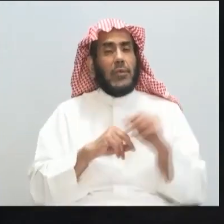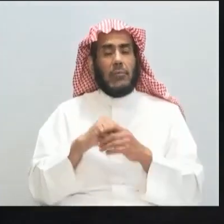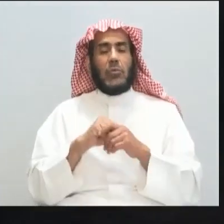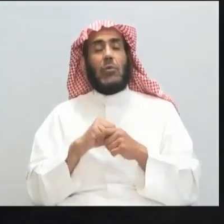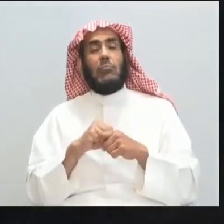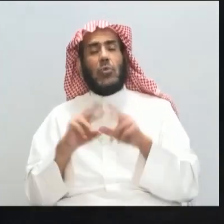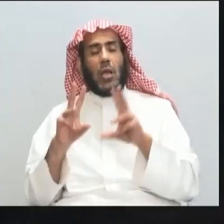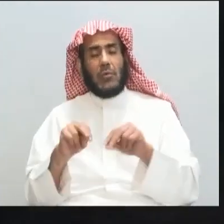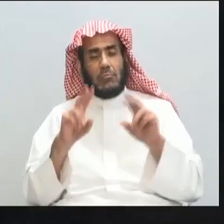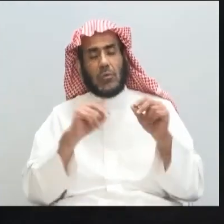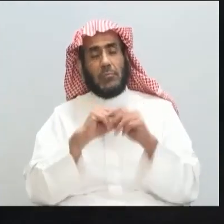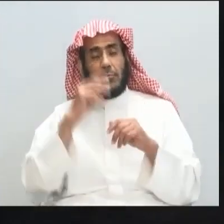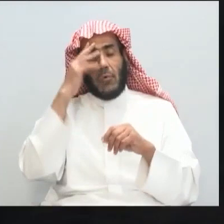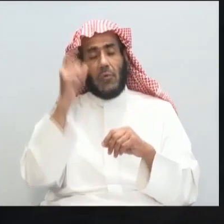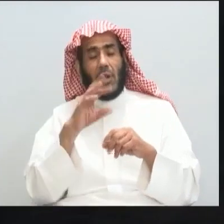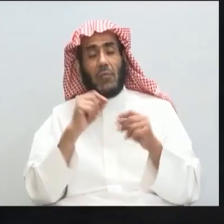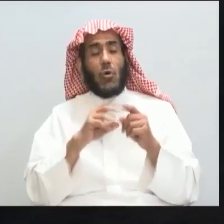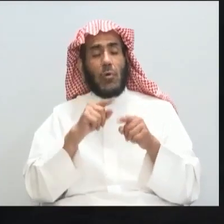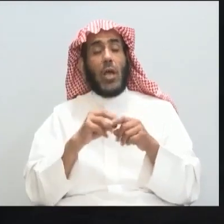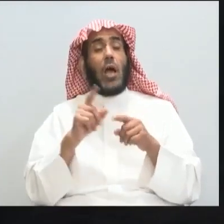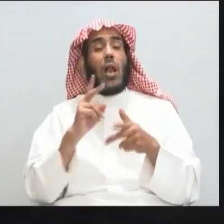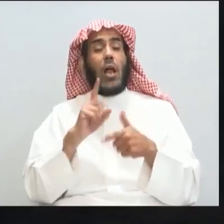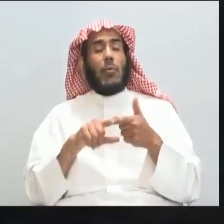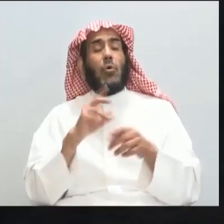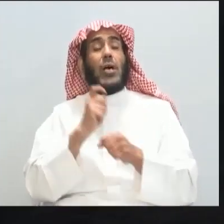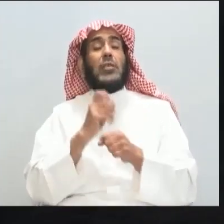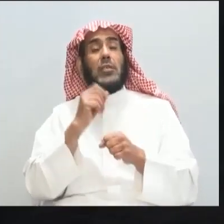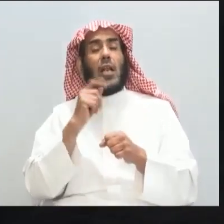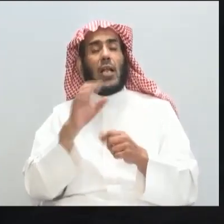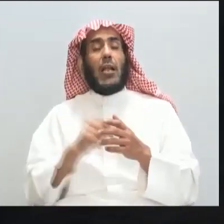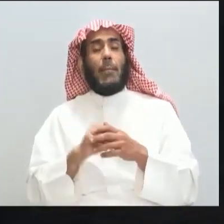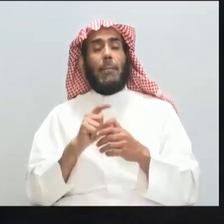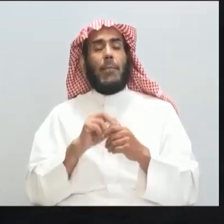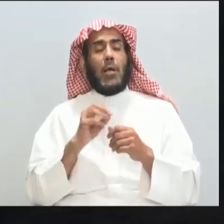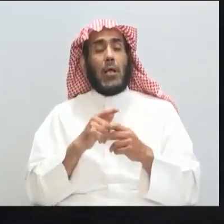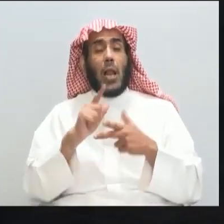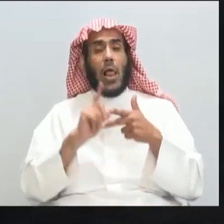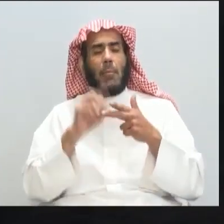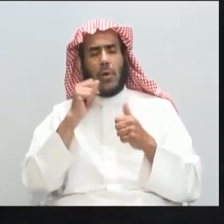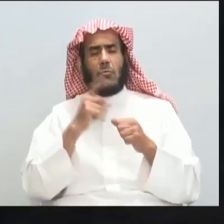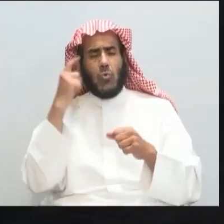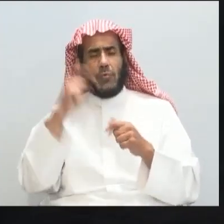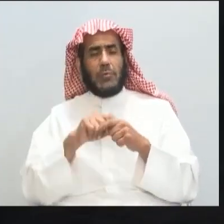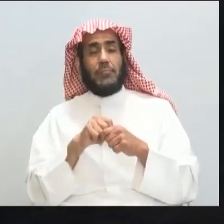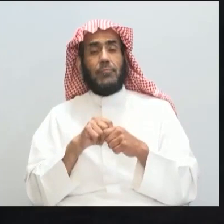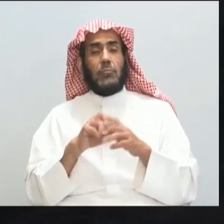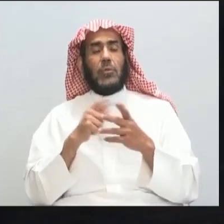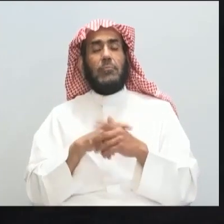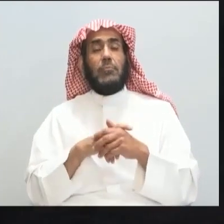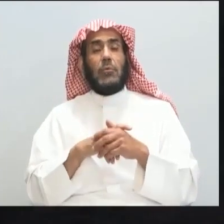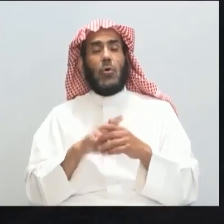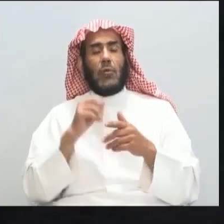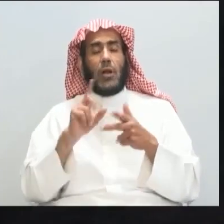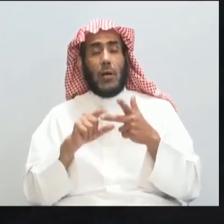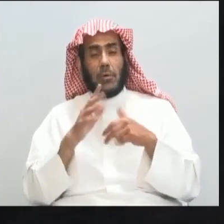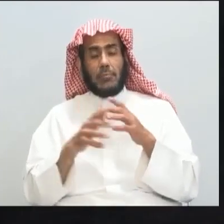متساويه متكافئه في اللفظ وبه يعرف الخبر الذي هو اصل الكلام الخبر يعرف ويعرف المبتدا ويعرف